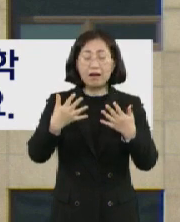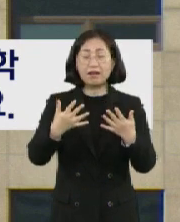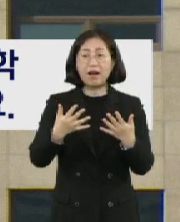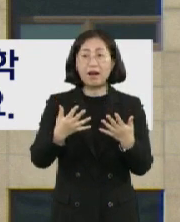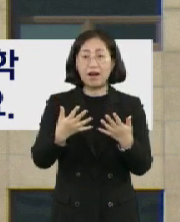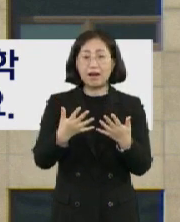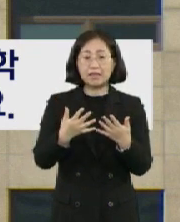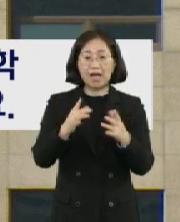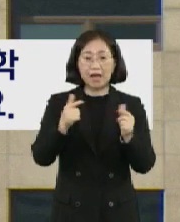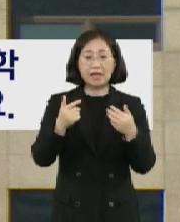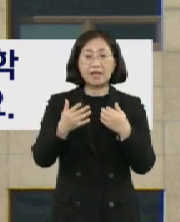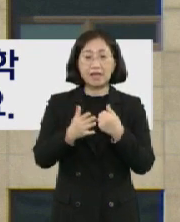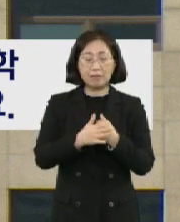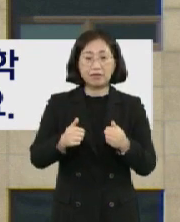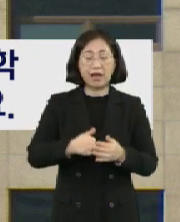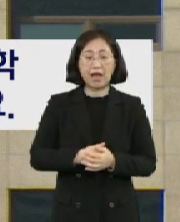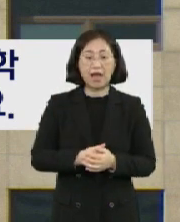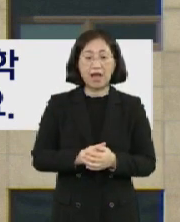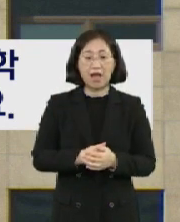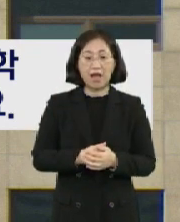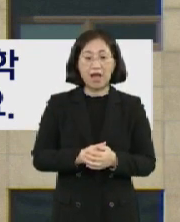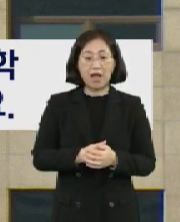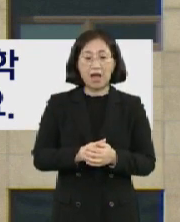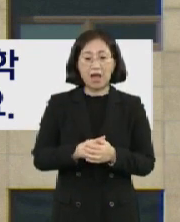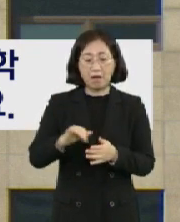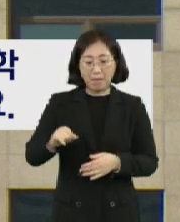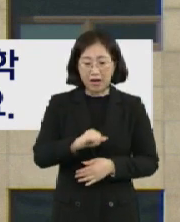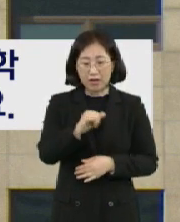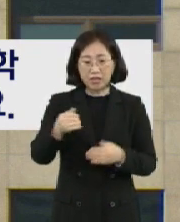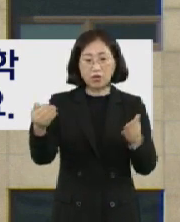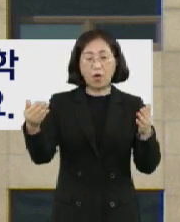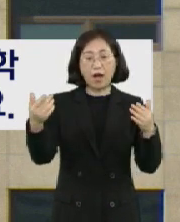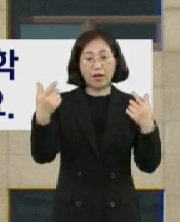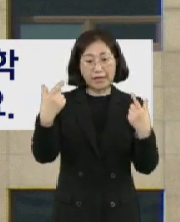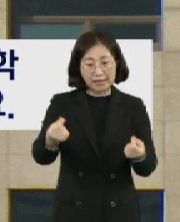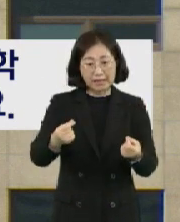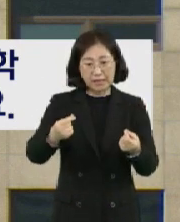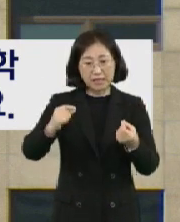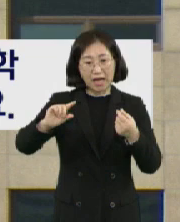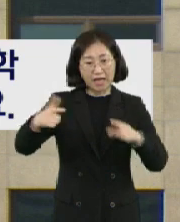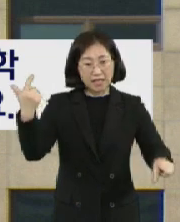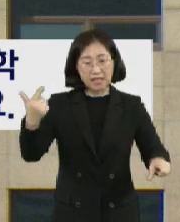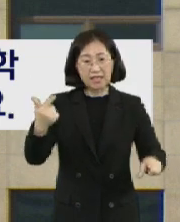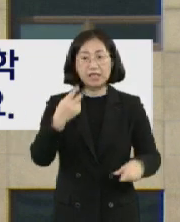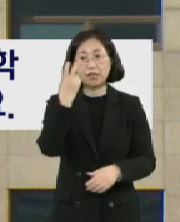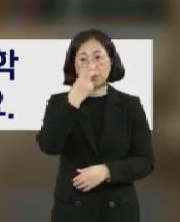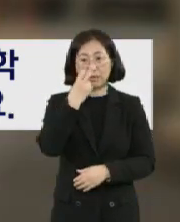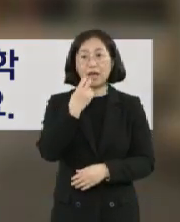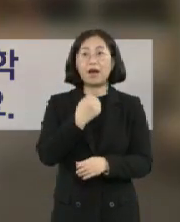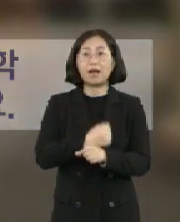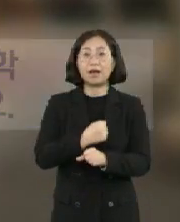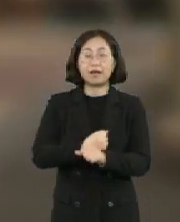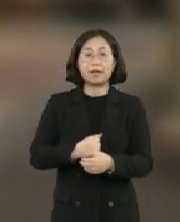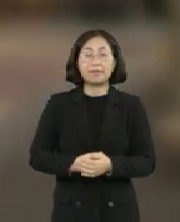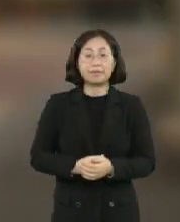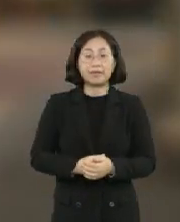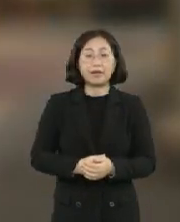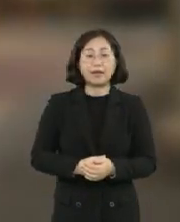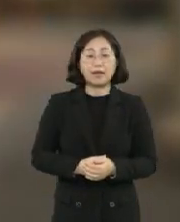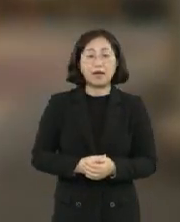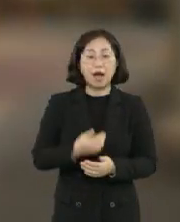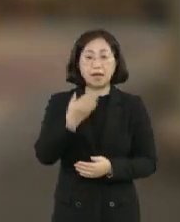보존식과 역학조사한 거랑 관련 도서에서 일치 여부 같은 거를 조사하실 거예요.